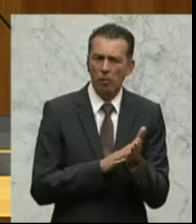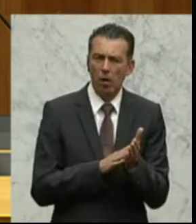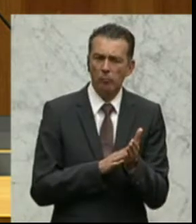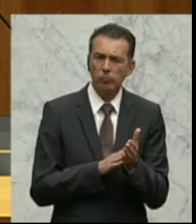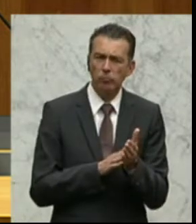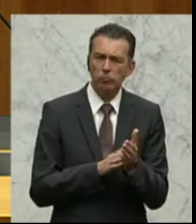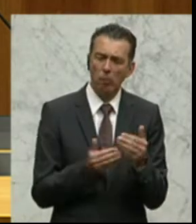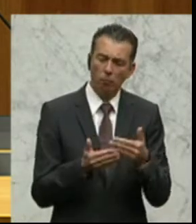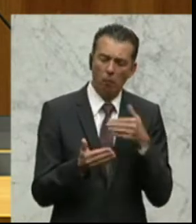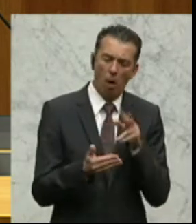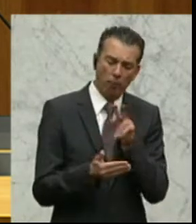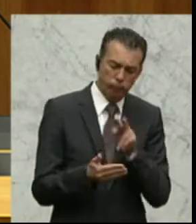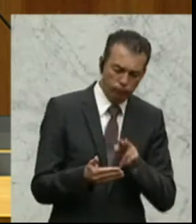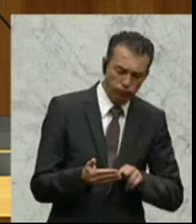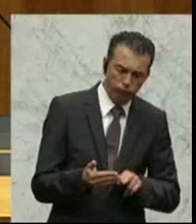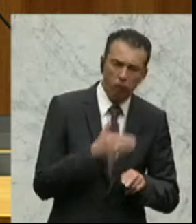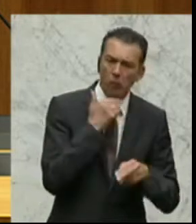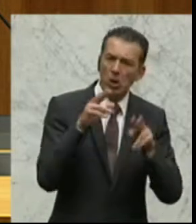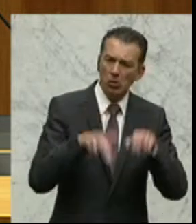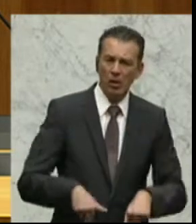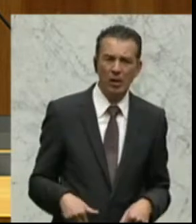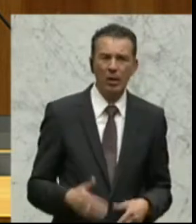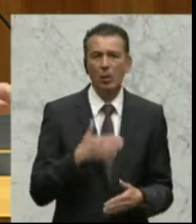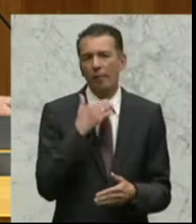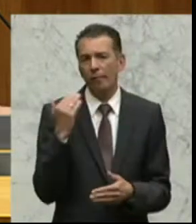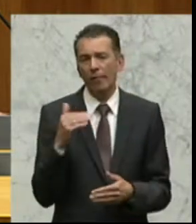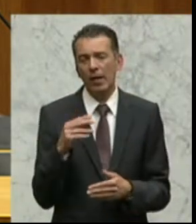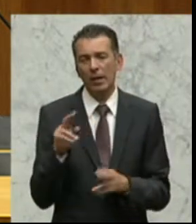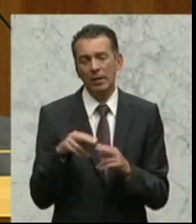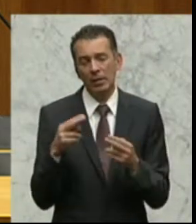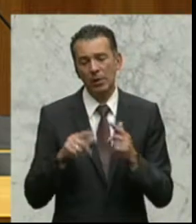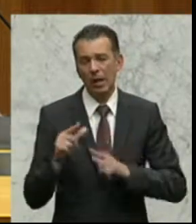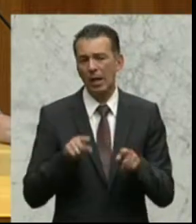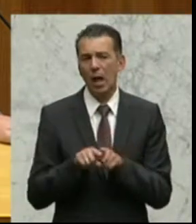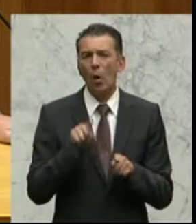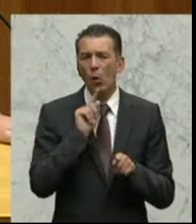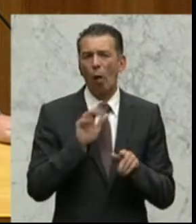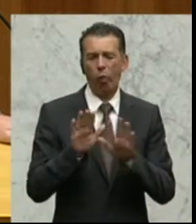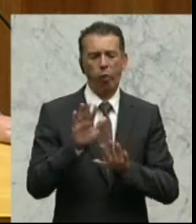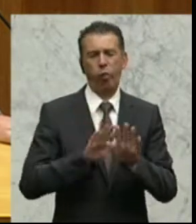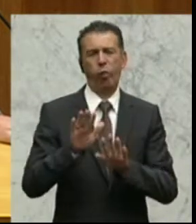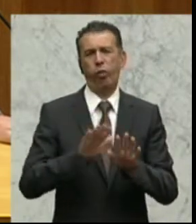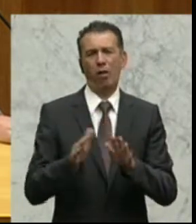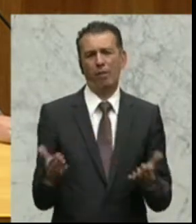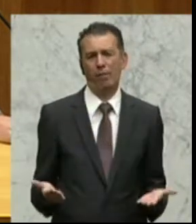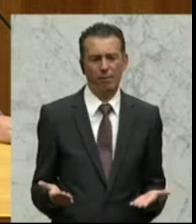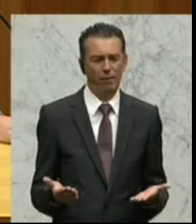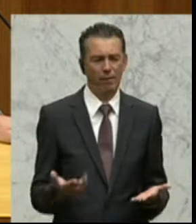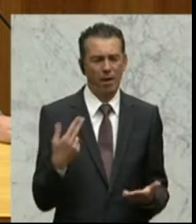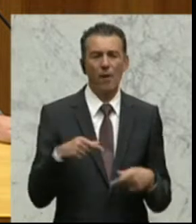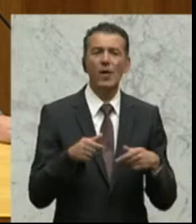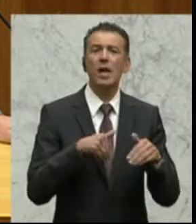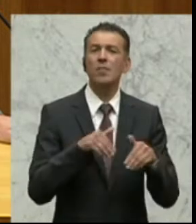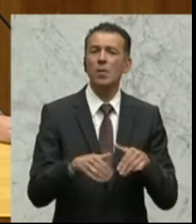drinnen steht, aber vieles ist natürlich auch leider nur Makulatur. Und der Herr Finanzminister hat heute ganz